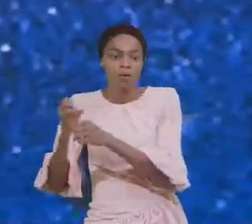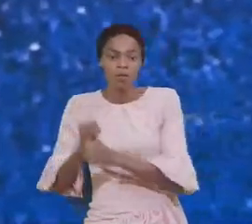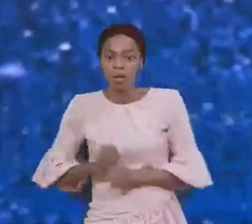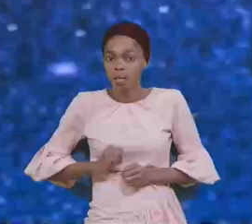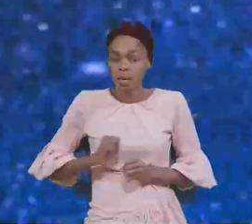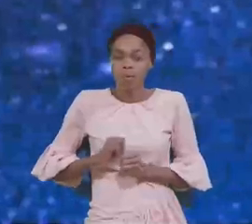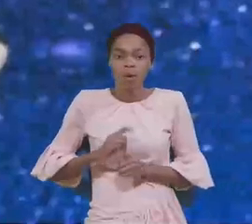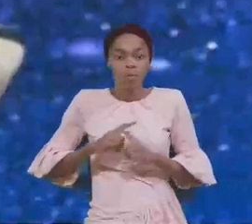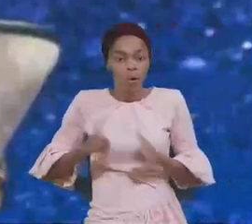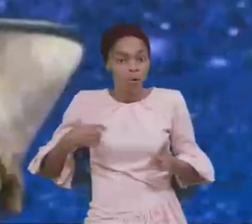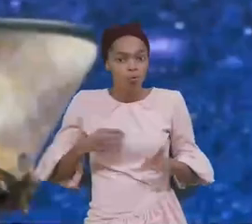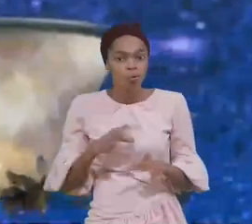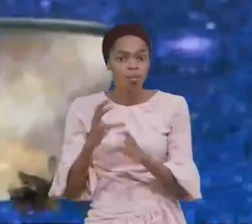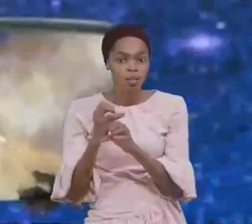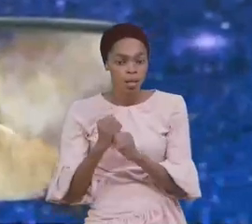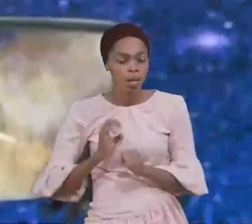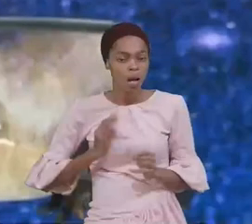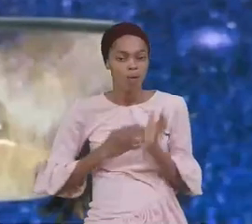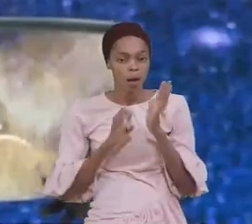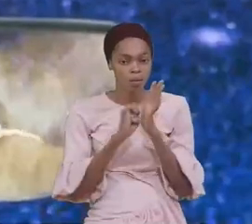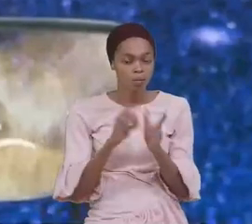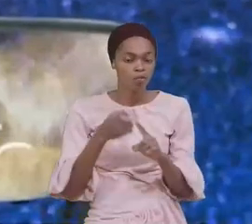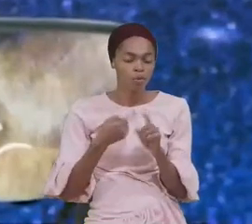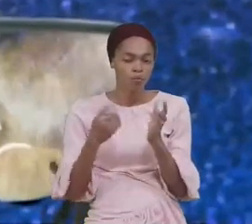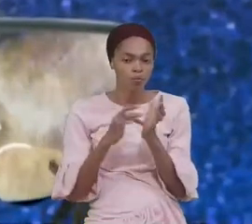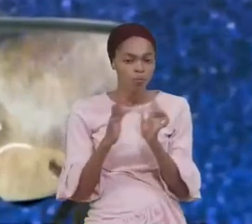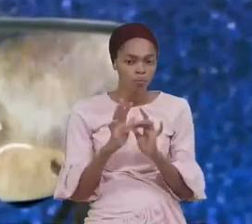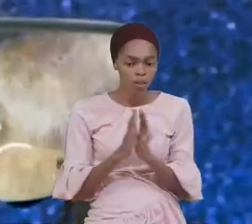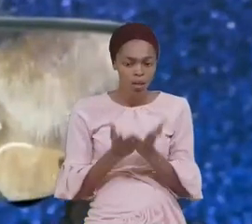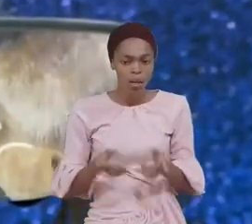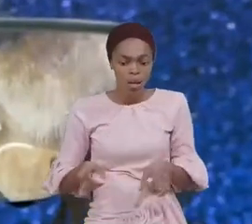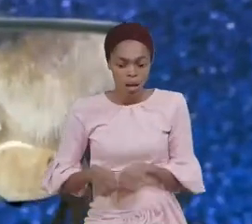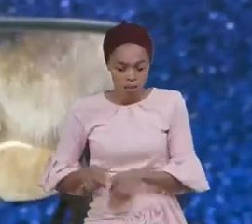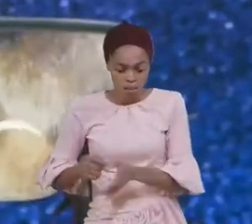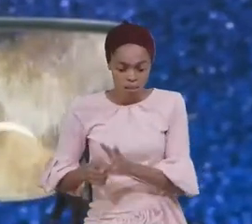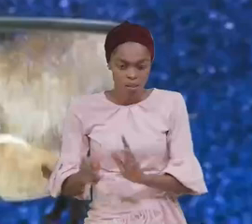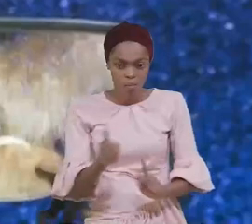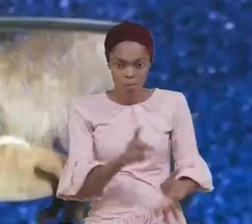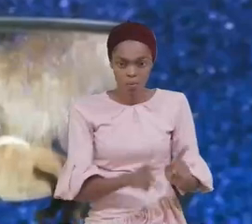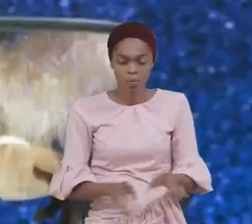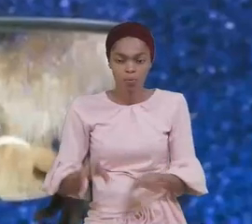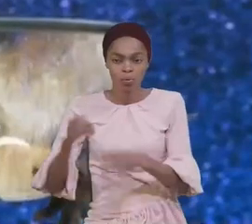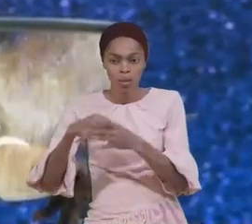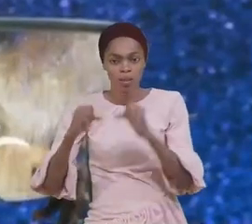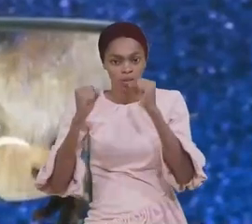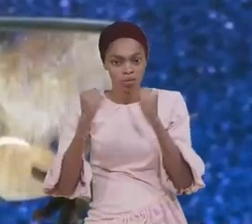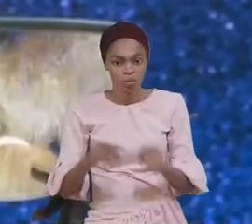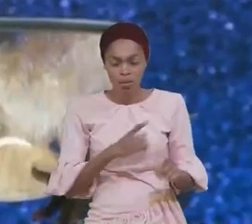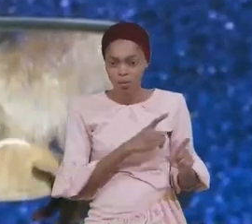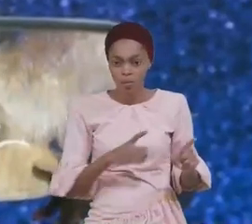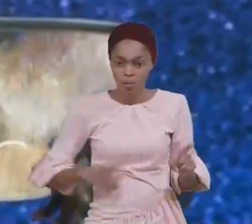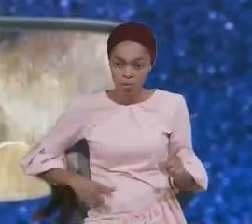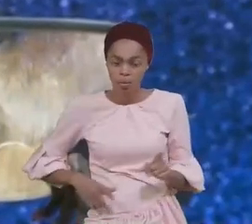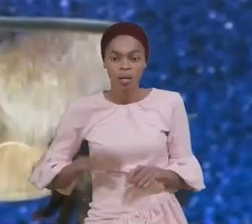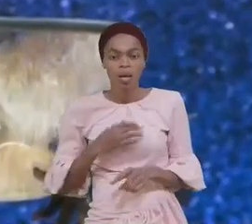Écritures. Et comme ils l'ont fait, dans la force du Seigneur, même comme ils vieillissaient, ils ne